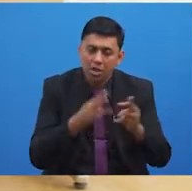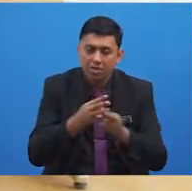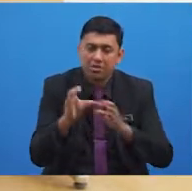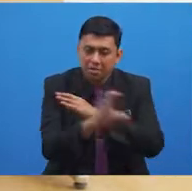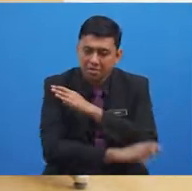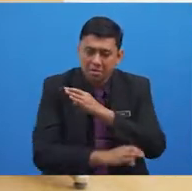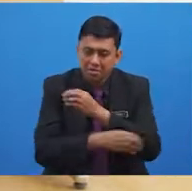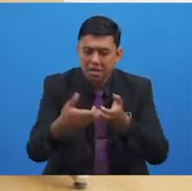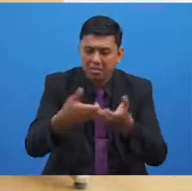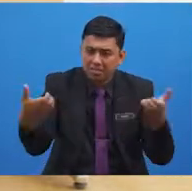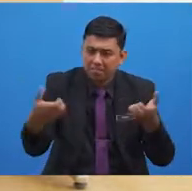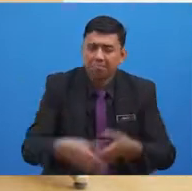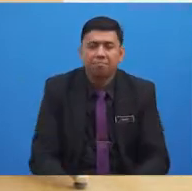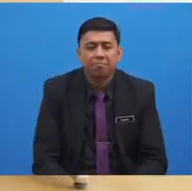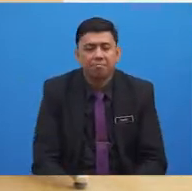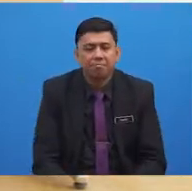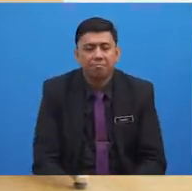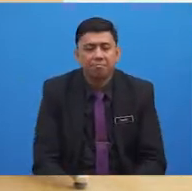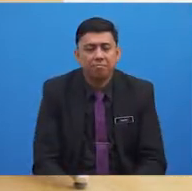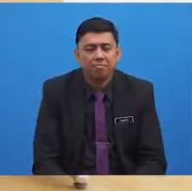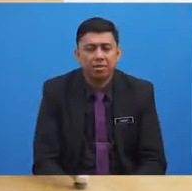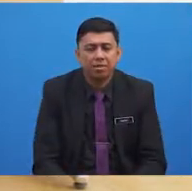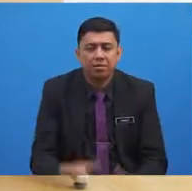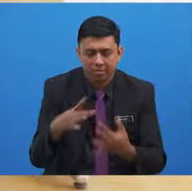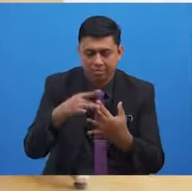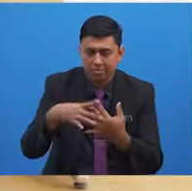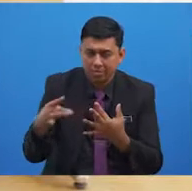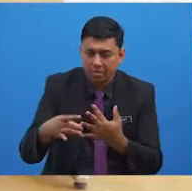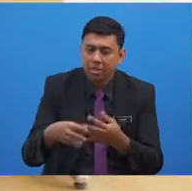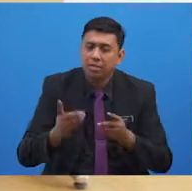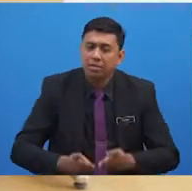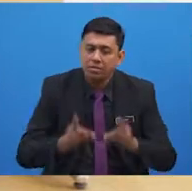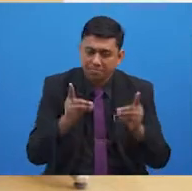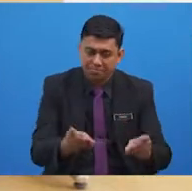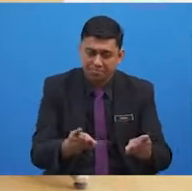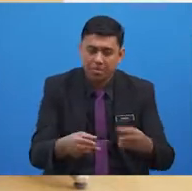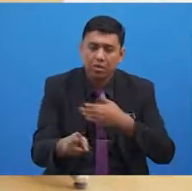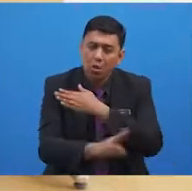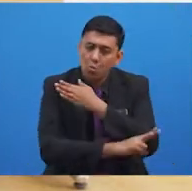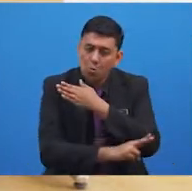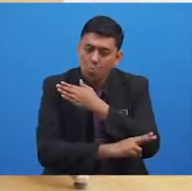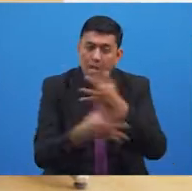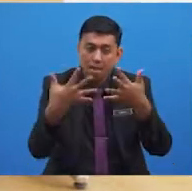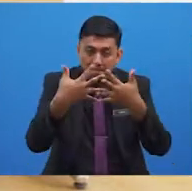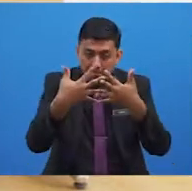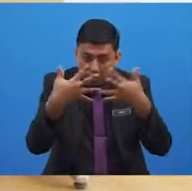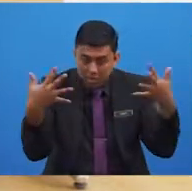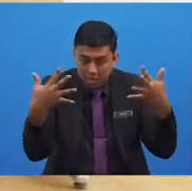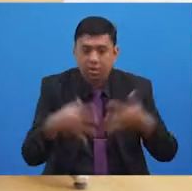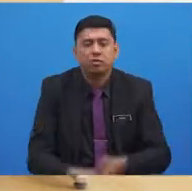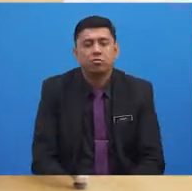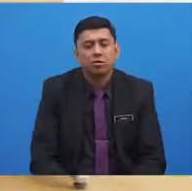asing. Manakala, pemilih yang sedang menjalani hukuman penjara